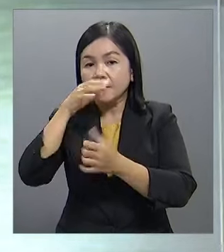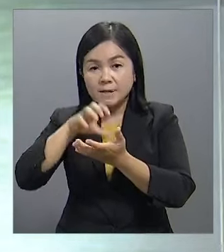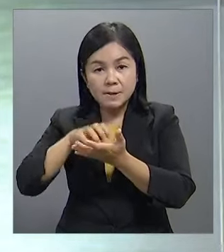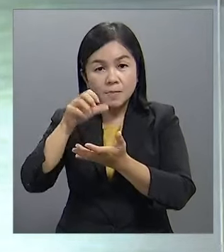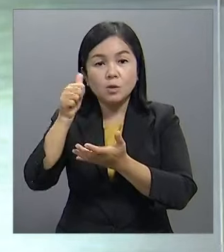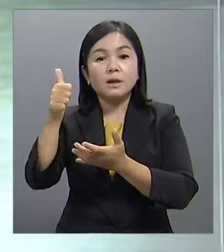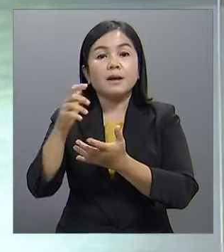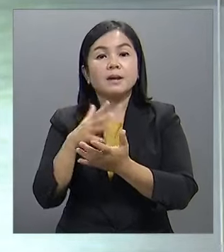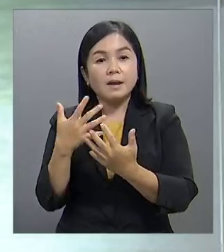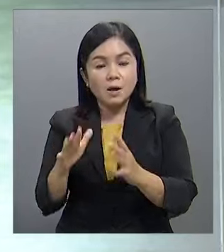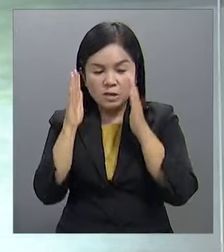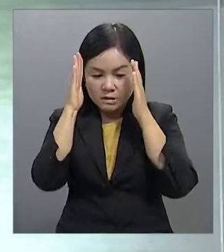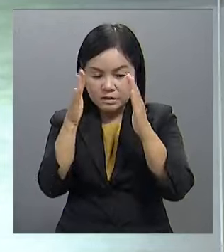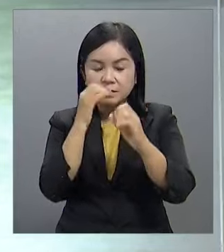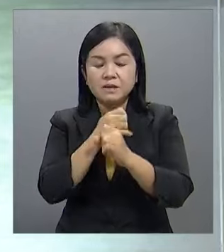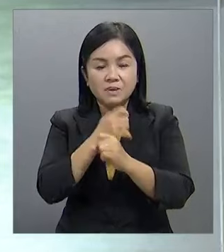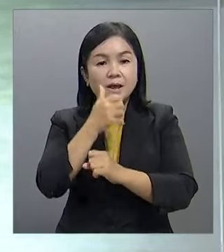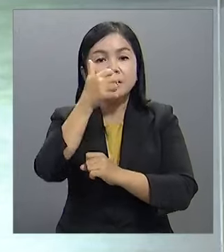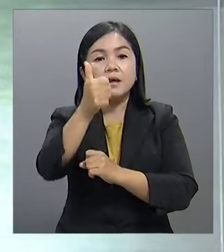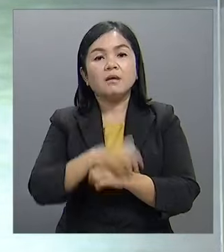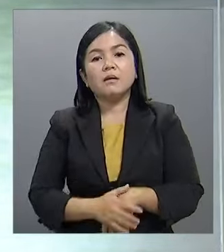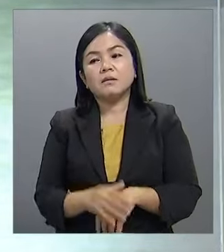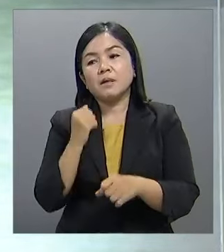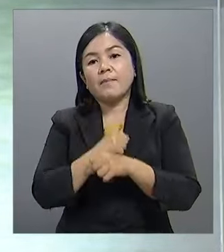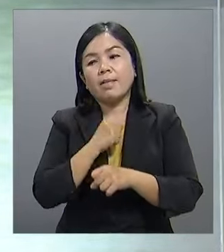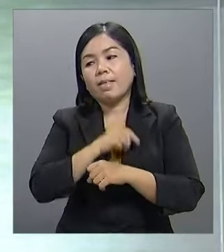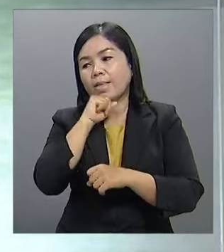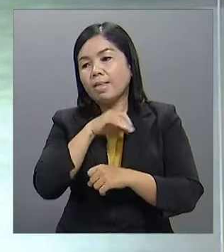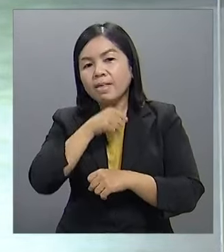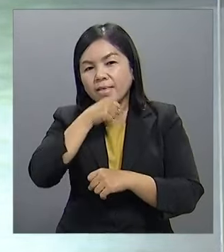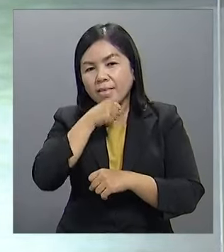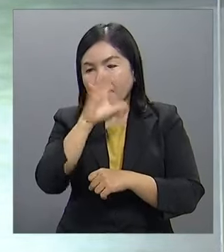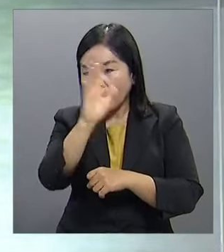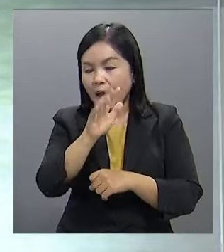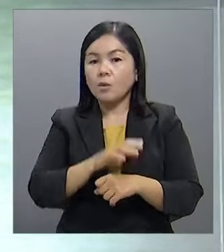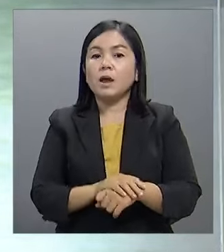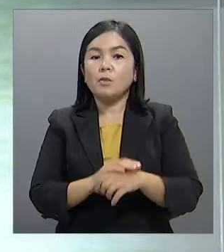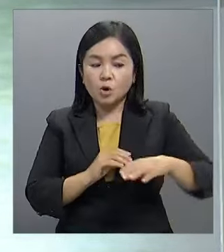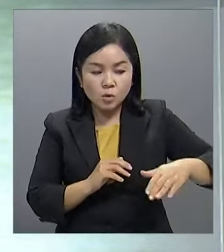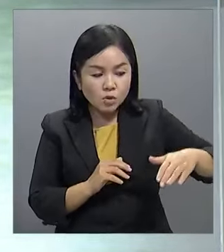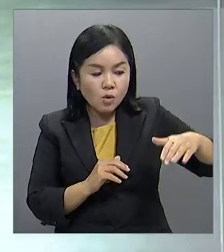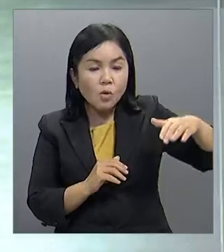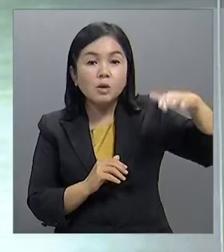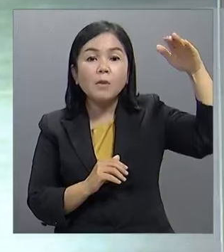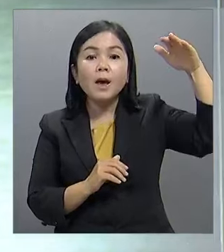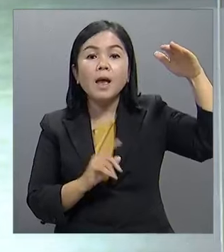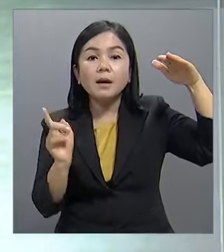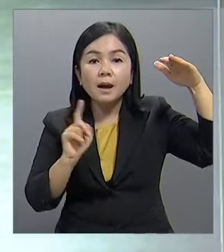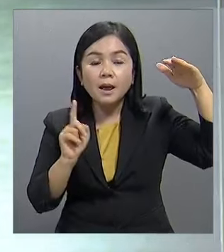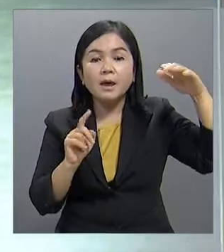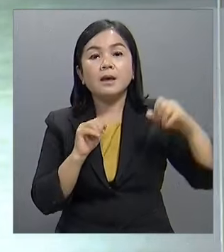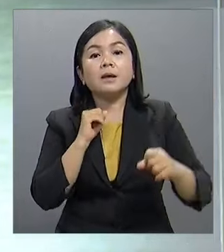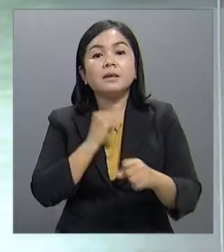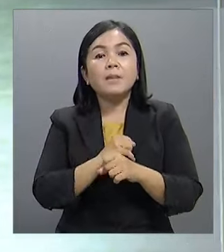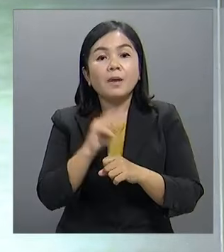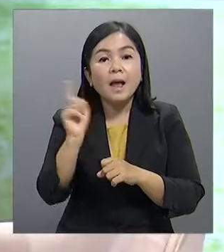ความสามารถอย่าทำงานแบบลวกๆนะคะเพราะว่าตั้งแต่โตมาเนี่ยรู้จักคนเดียวที่ทำงานแบบลวกๆแล้วมีรายได